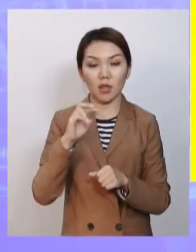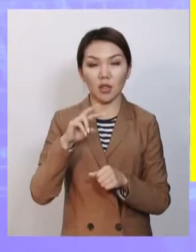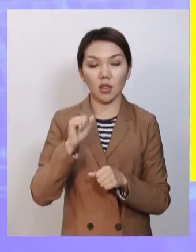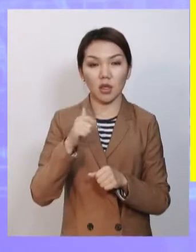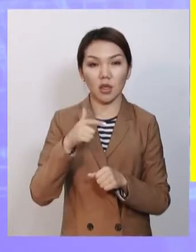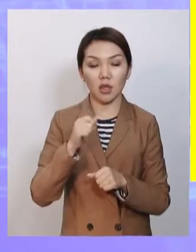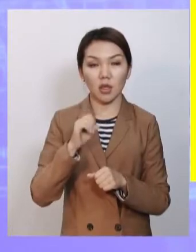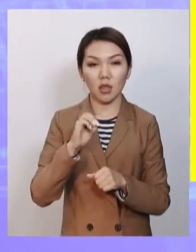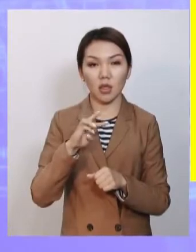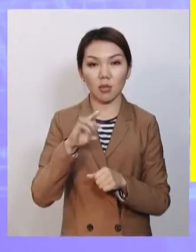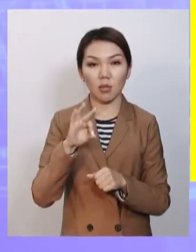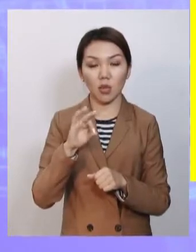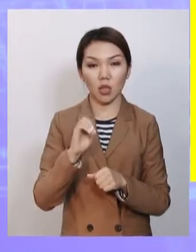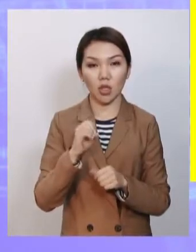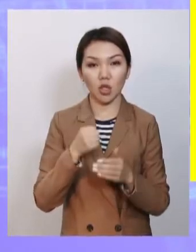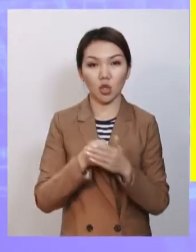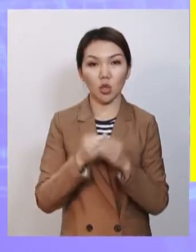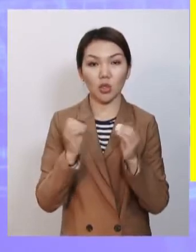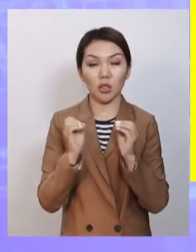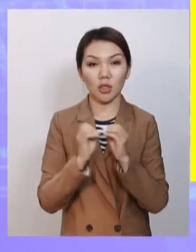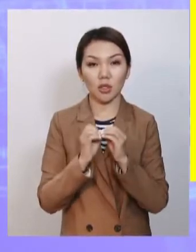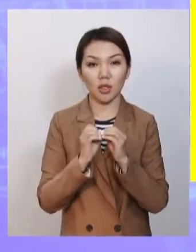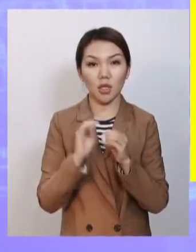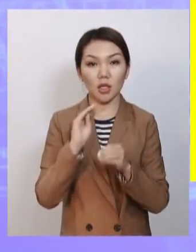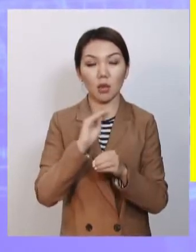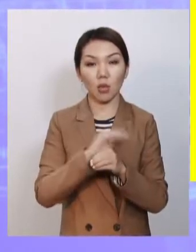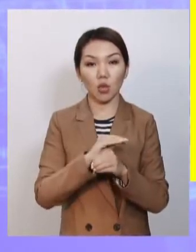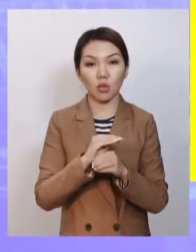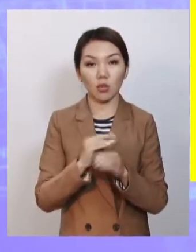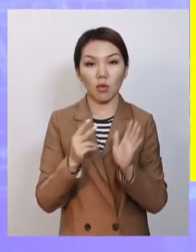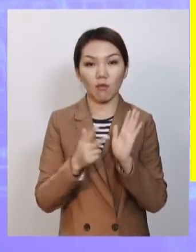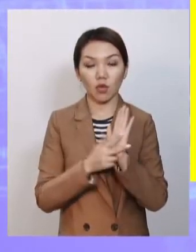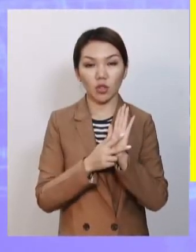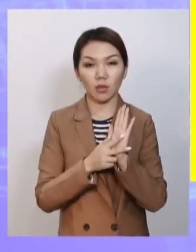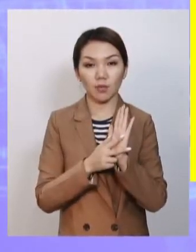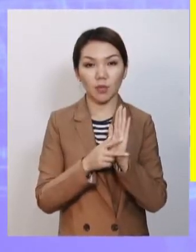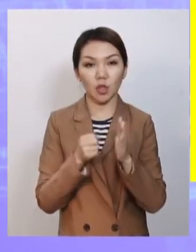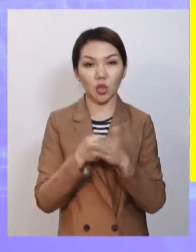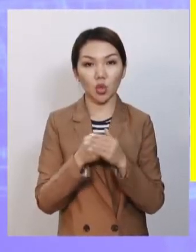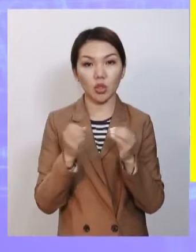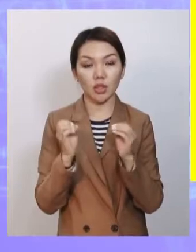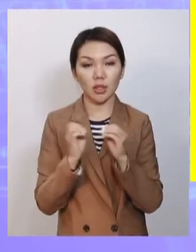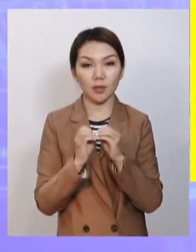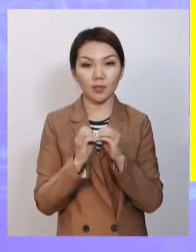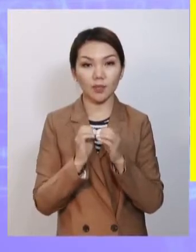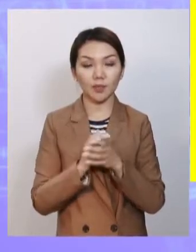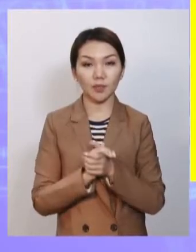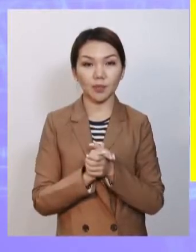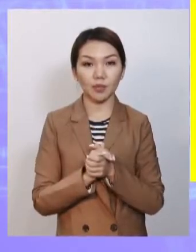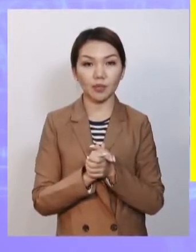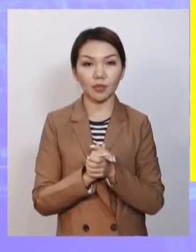до 10 дополним 8 до 10